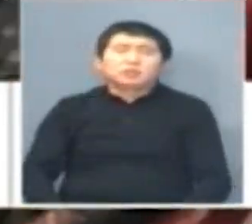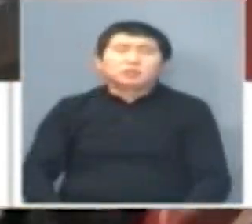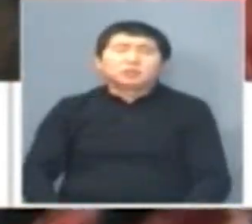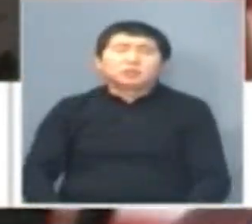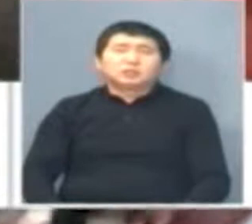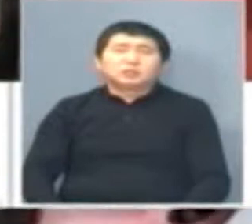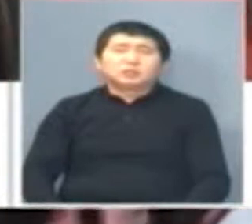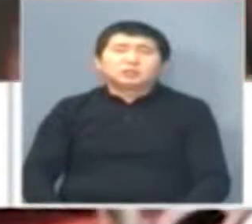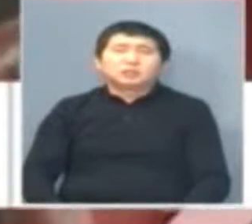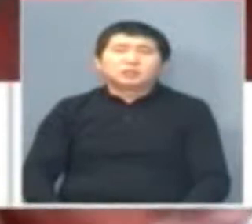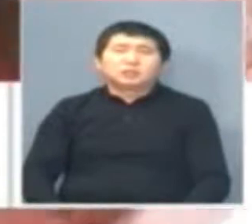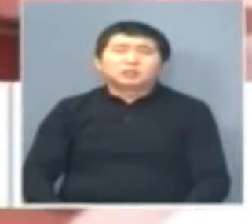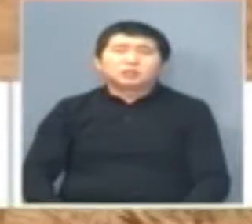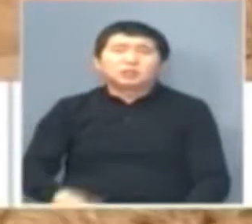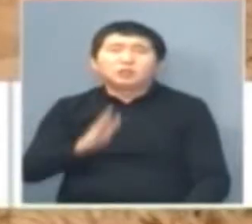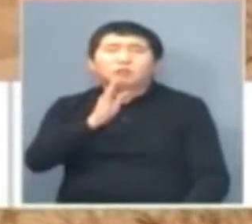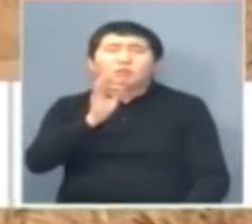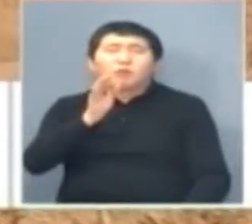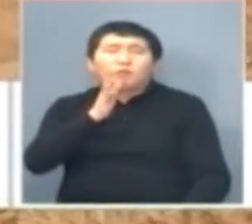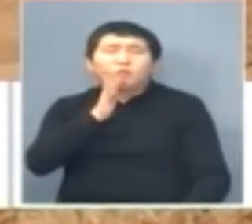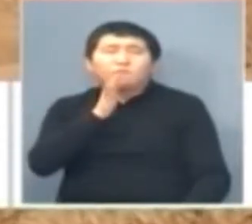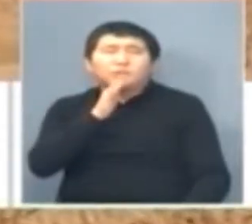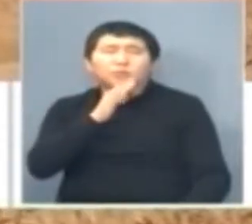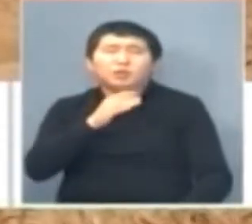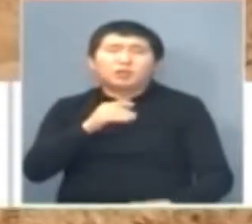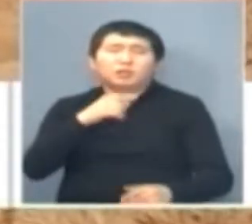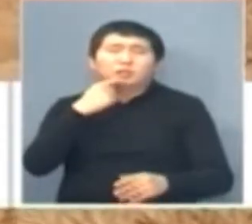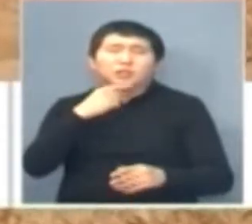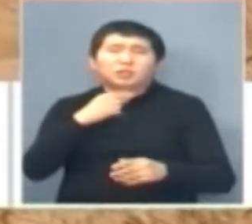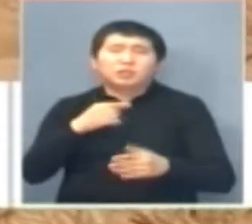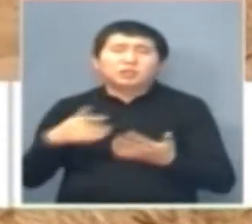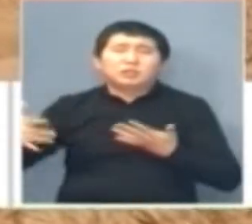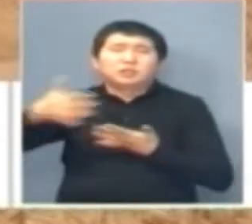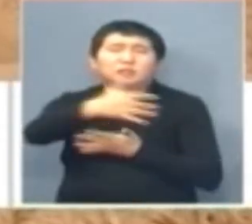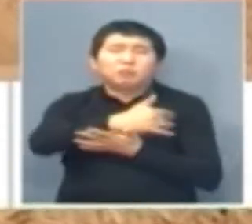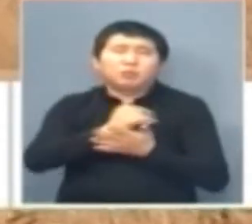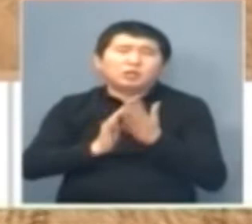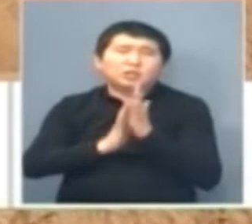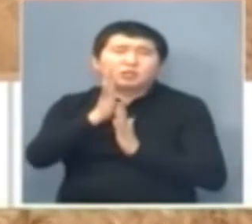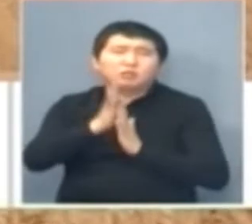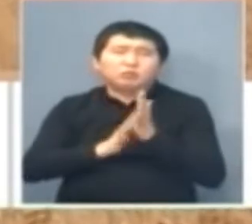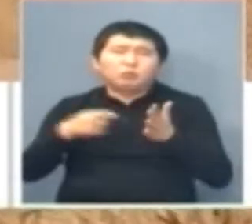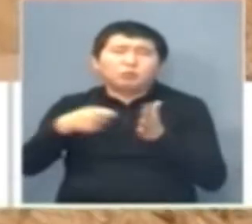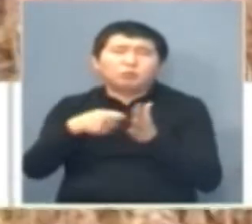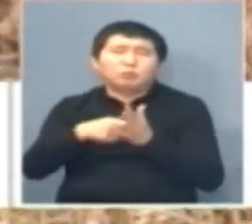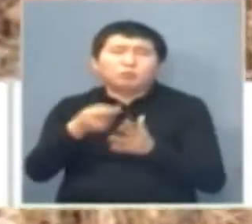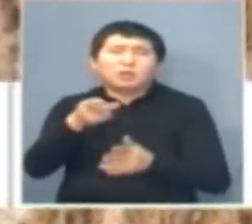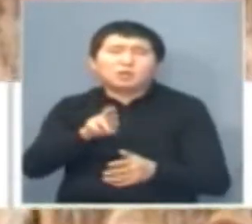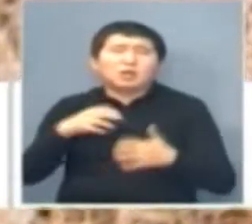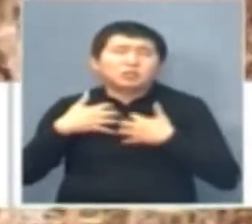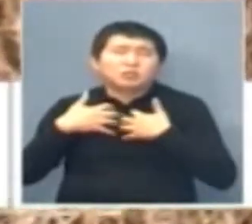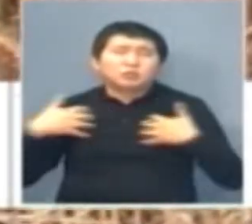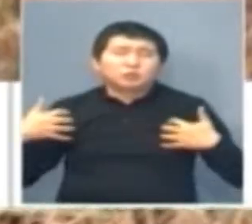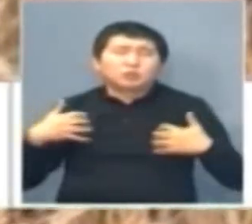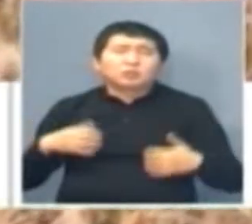құйып, жемшөпті уақытылы дайындау үшін тегеурінді техника қажет. Сондықтан қыстың қамын жаз ойлап, техниканы ерте көктемнен бастап